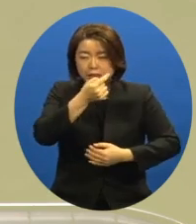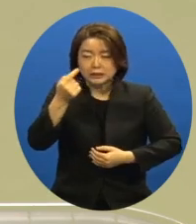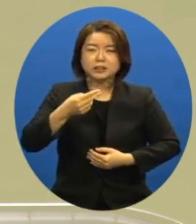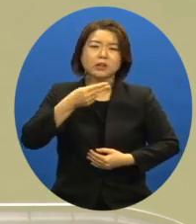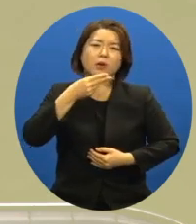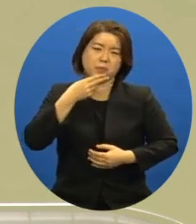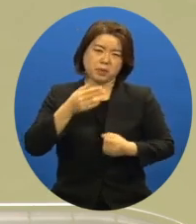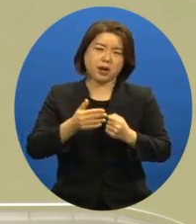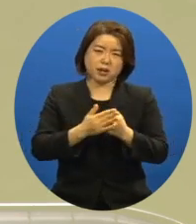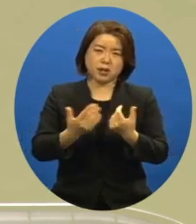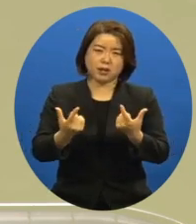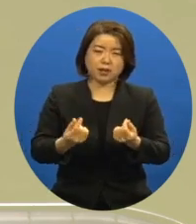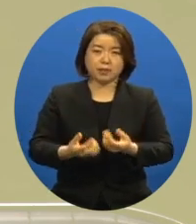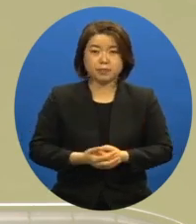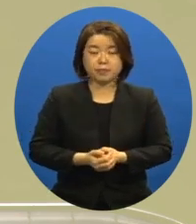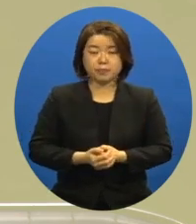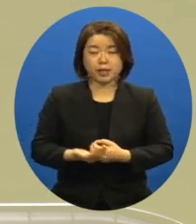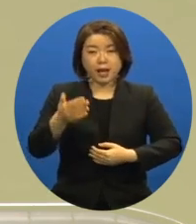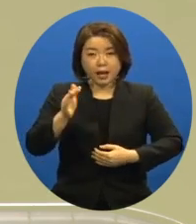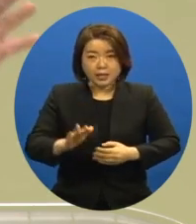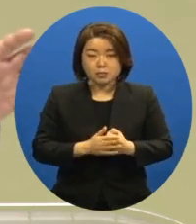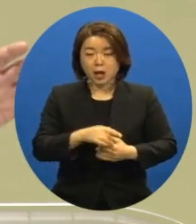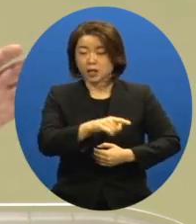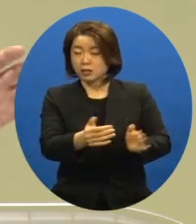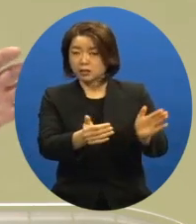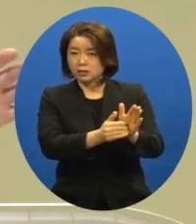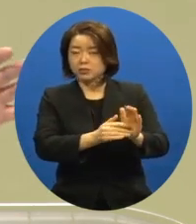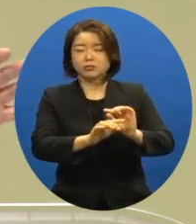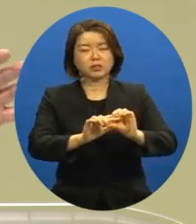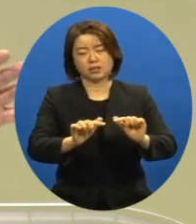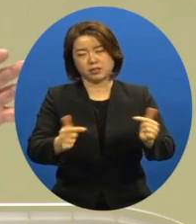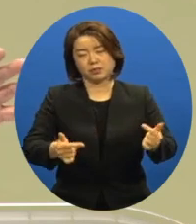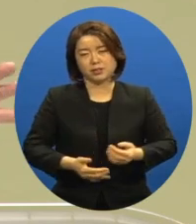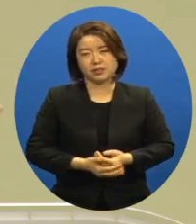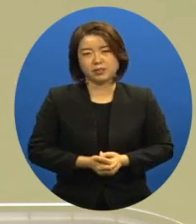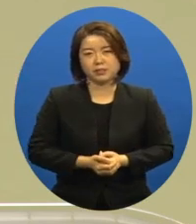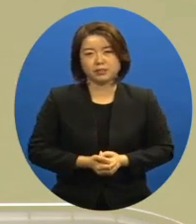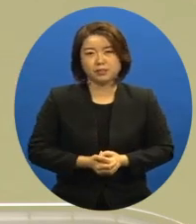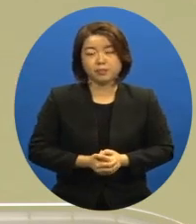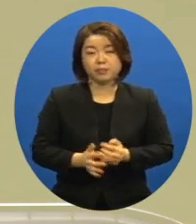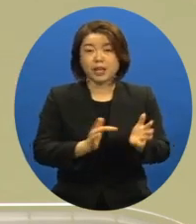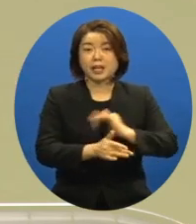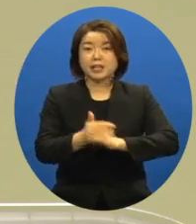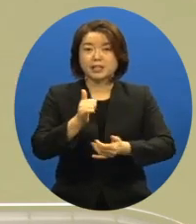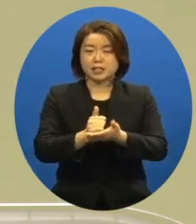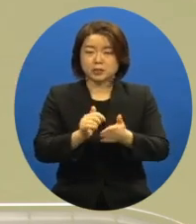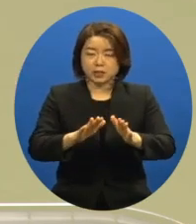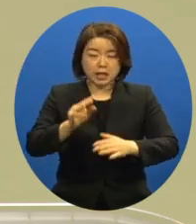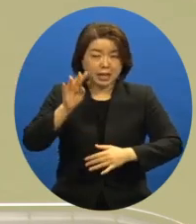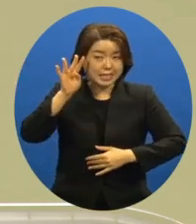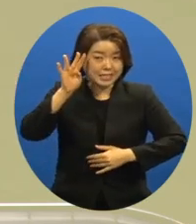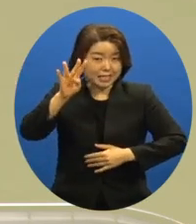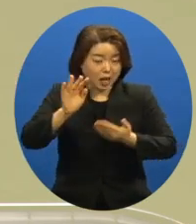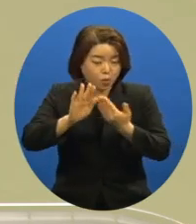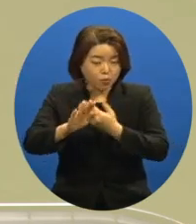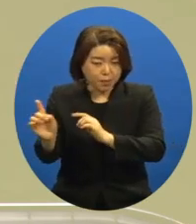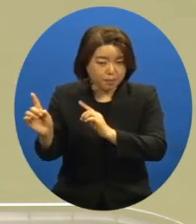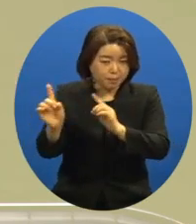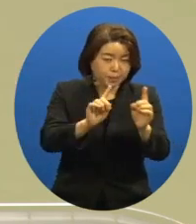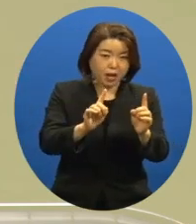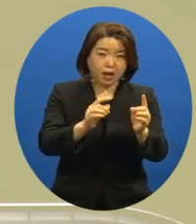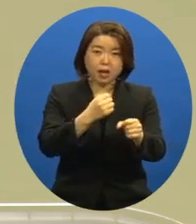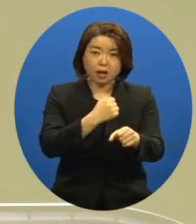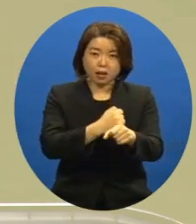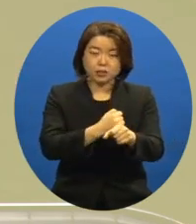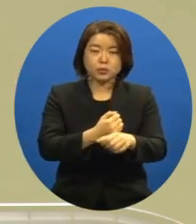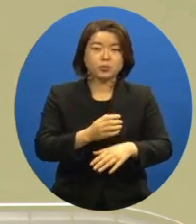없었던 거죠. 그렇지만 그것으로 끝이 아니었습니다. 예수님이 이제 사흘 만에 부활하시고